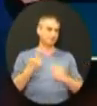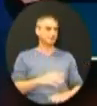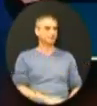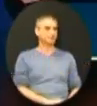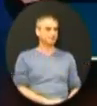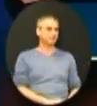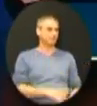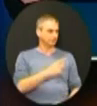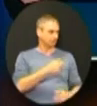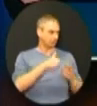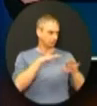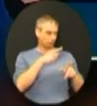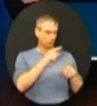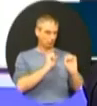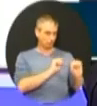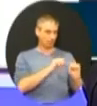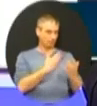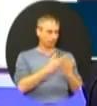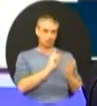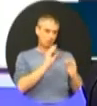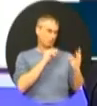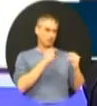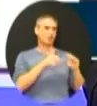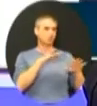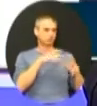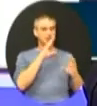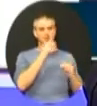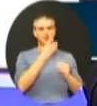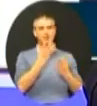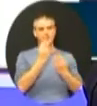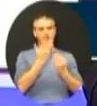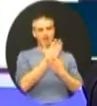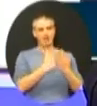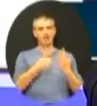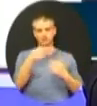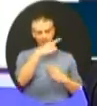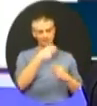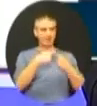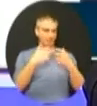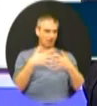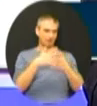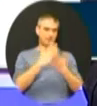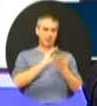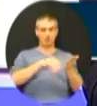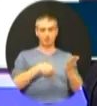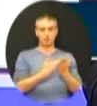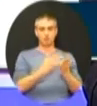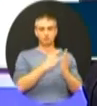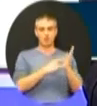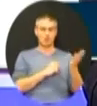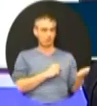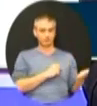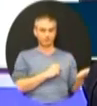הממשלה תומך בצעה דיברת איתו יודע לא דיברתי עם ראש הממשלה דיברתי עם חלק גדול מהשרים חלק גדול מחברי הקואליציה כבר חתומים על הצעת החוק